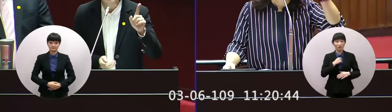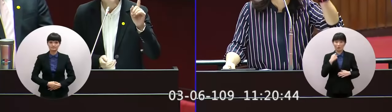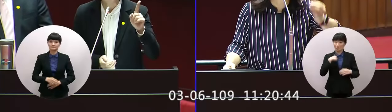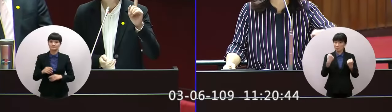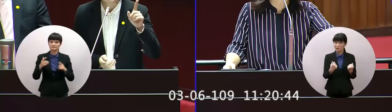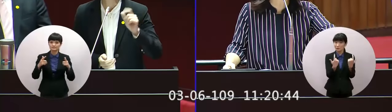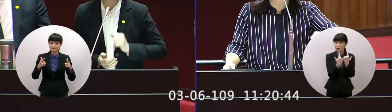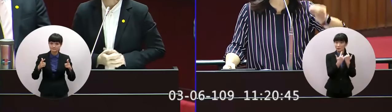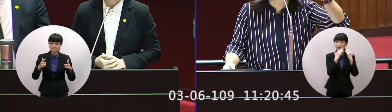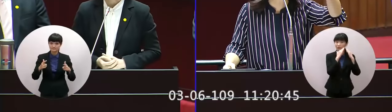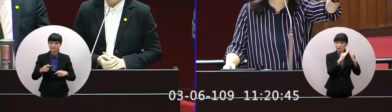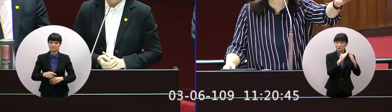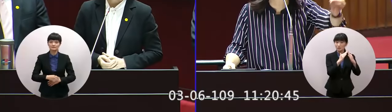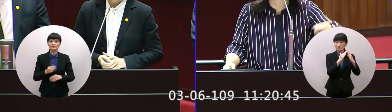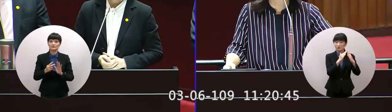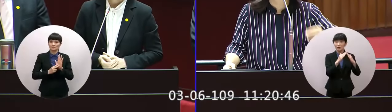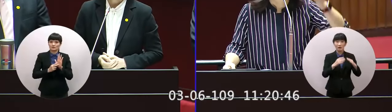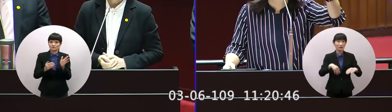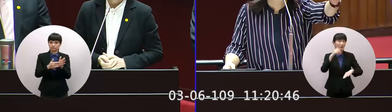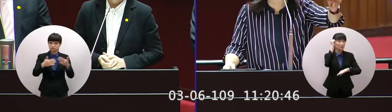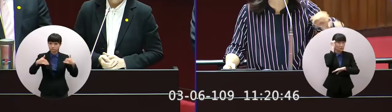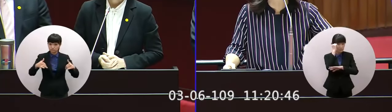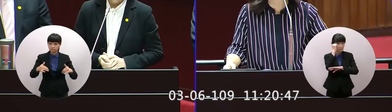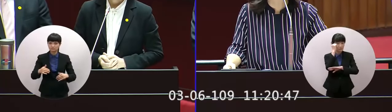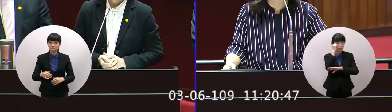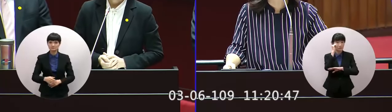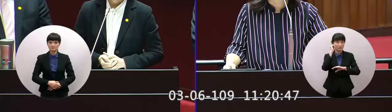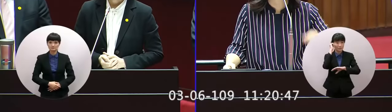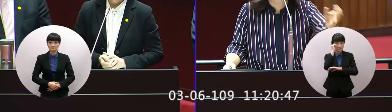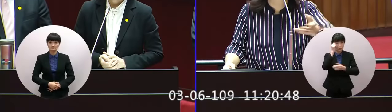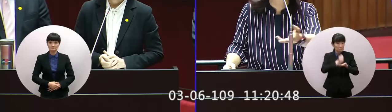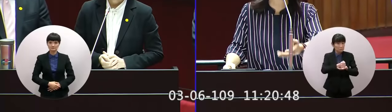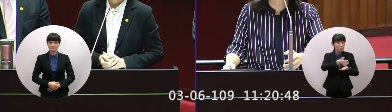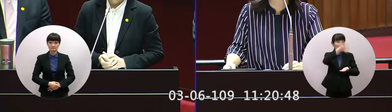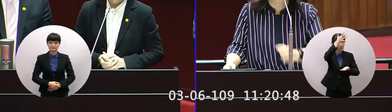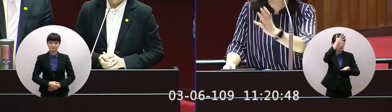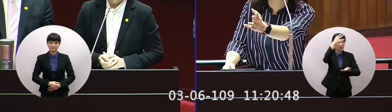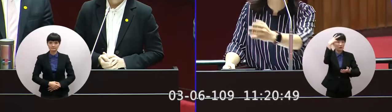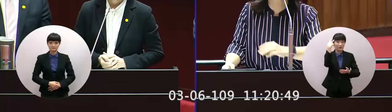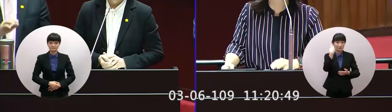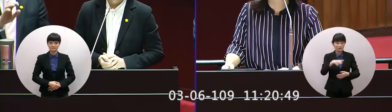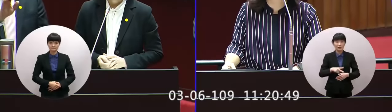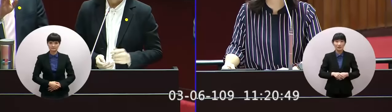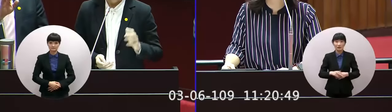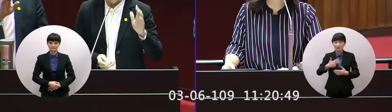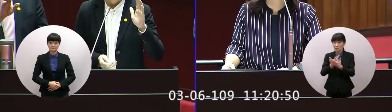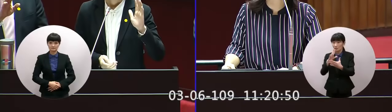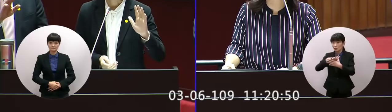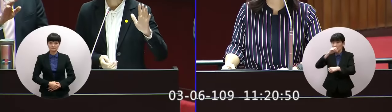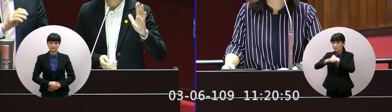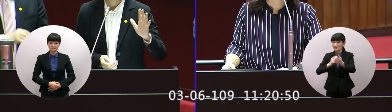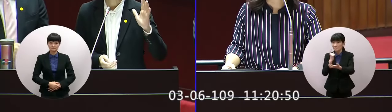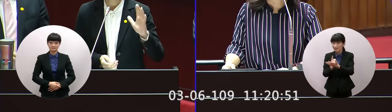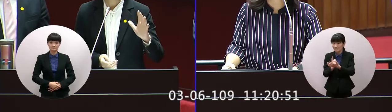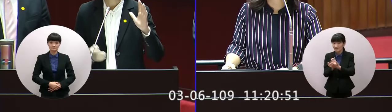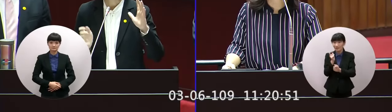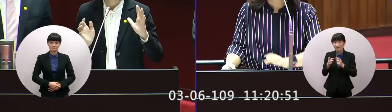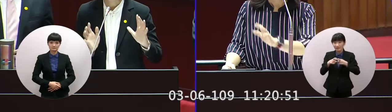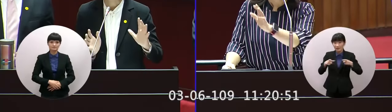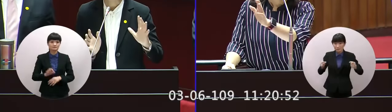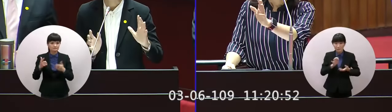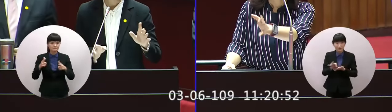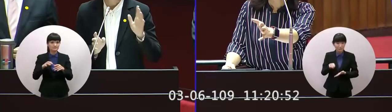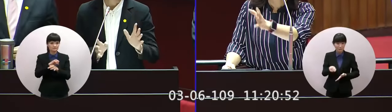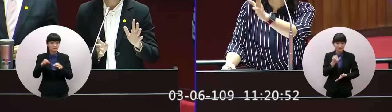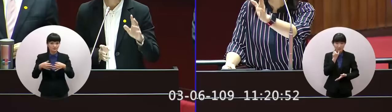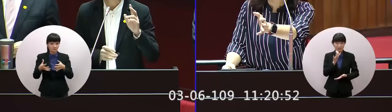北市，我要去台北市去住一个国旅，然后我才能够再去做艺文，拿到艺文补助。 设计经济部会